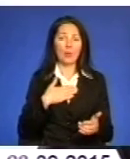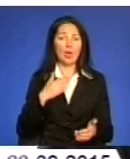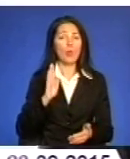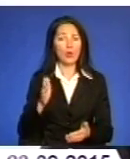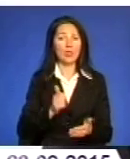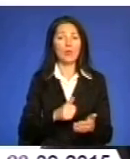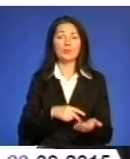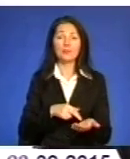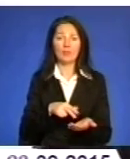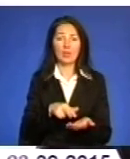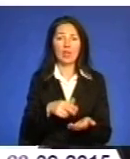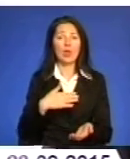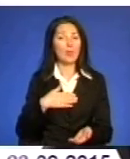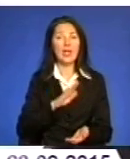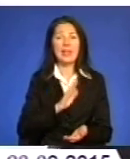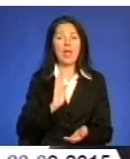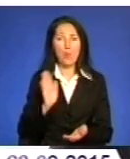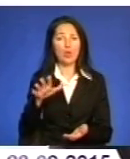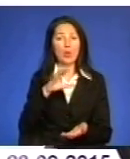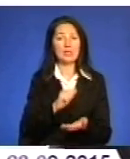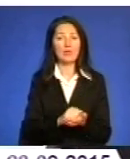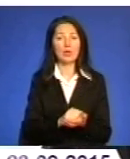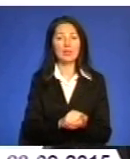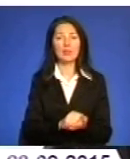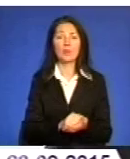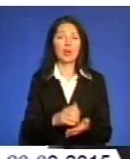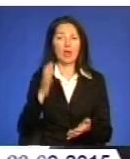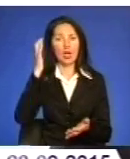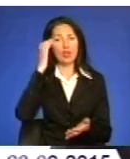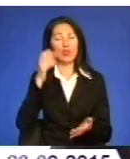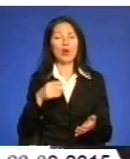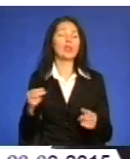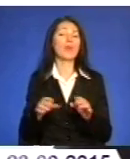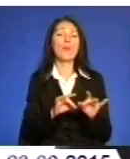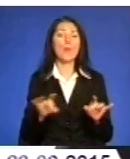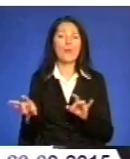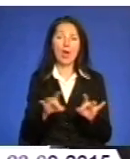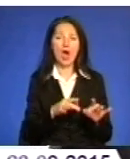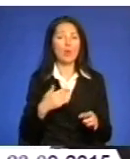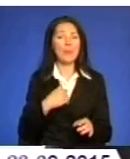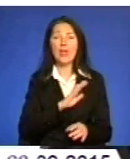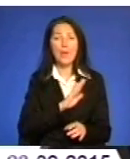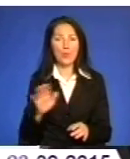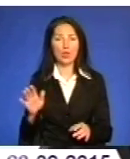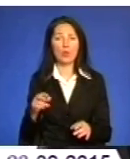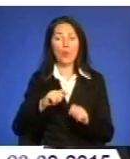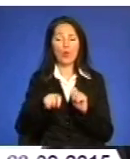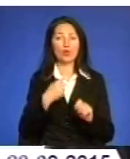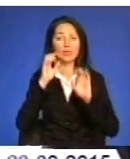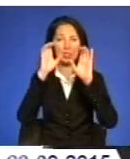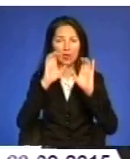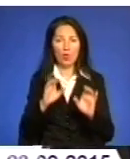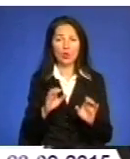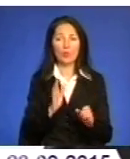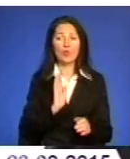йти, ми не будемо займатися жодним чорним піаром, ми не будемо порушувати жодної букви закону, ми будемо